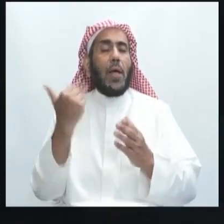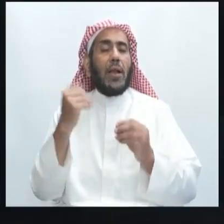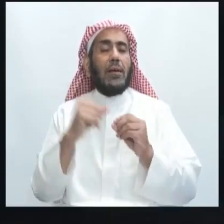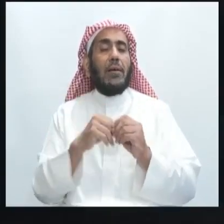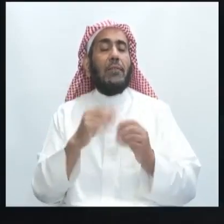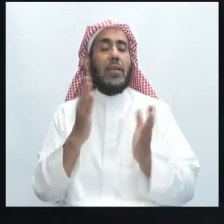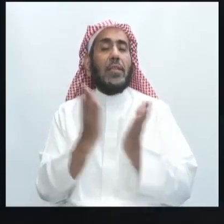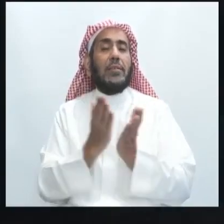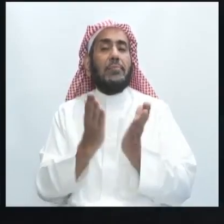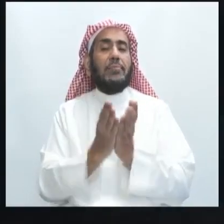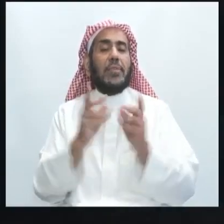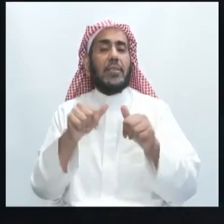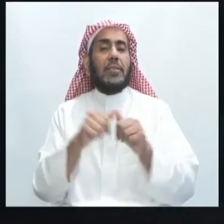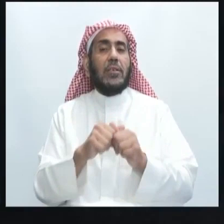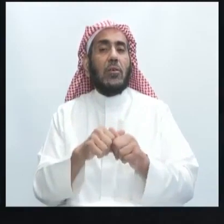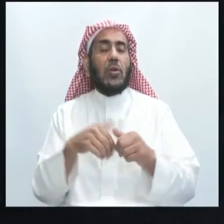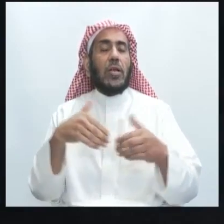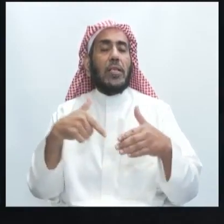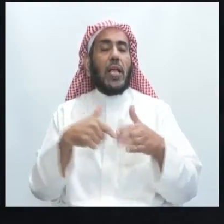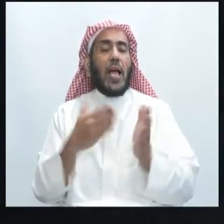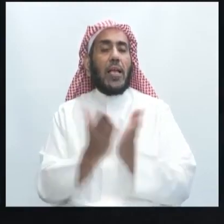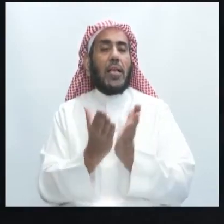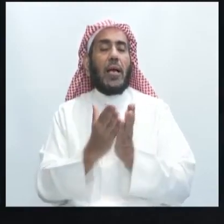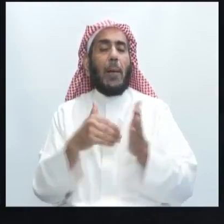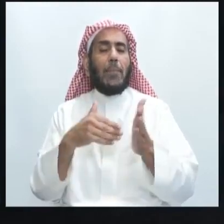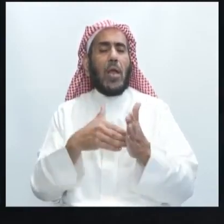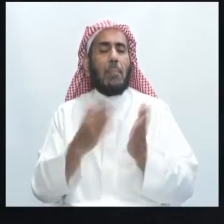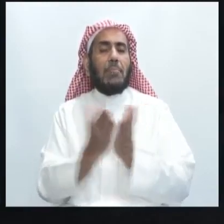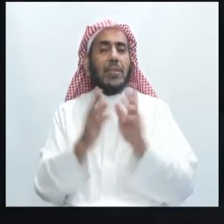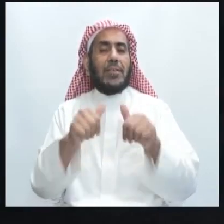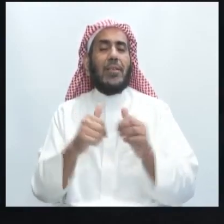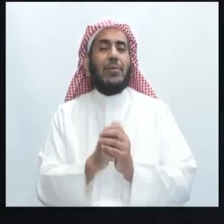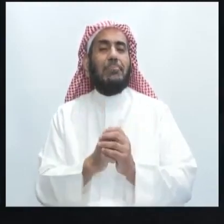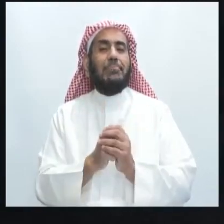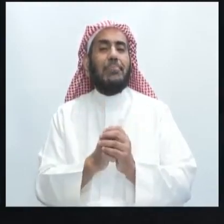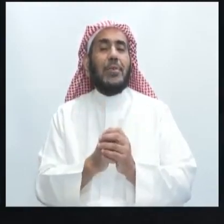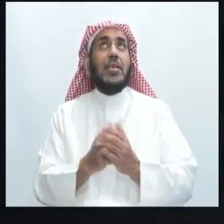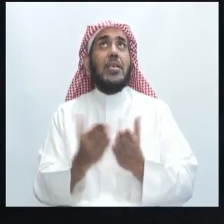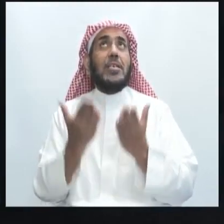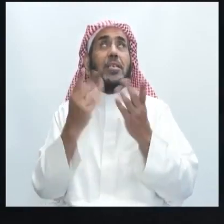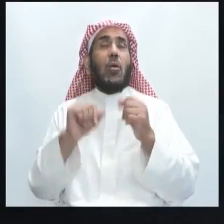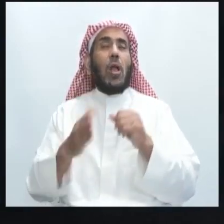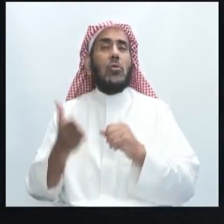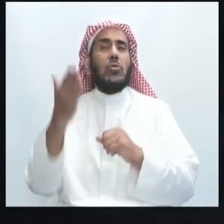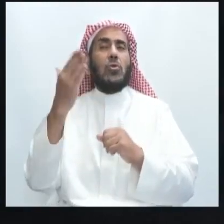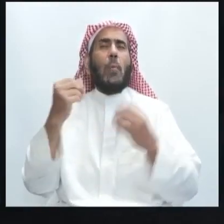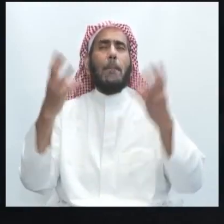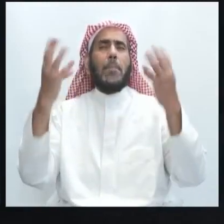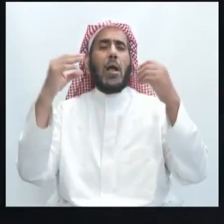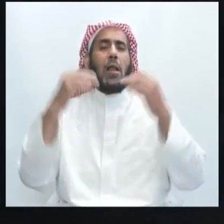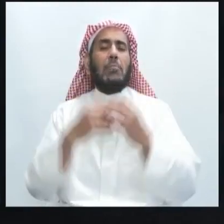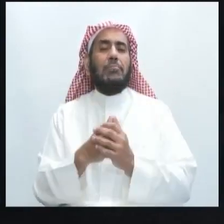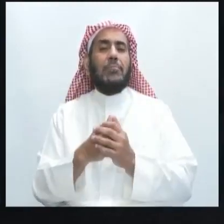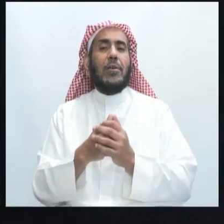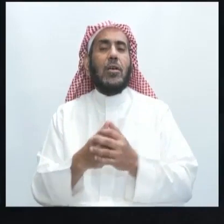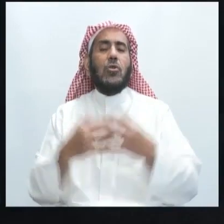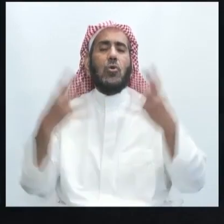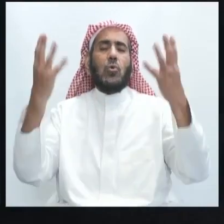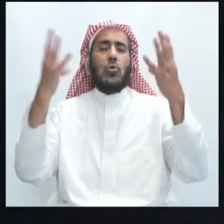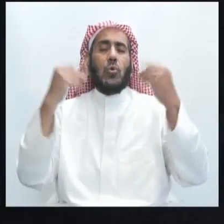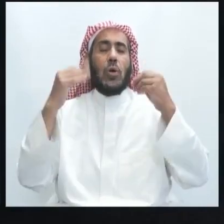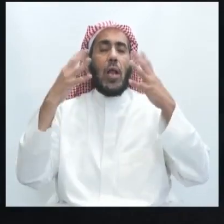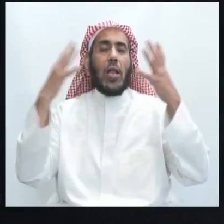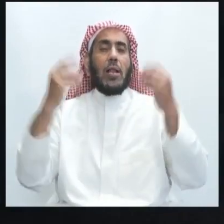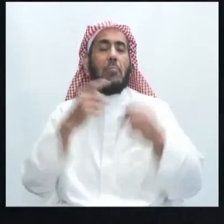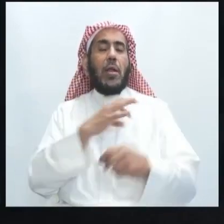ذكرنا في اثناء الدرس بذلك نكون انتهينا من درسنا في هذا اليوم نسال الله عز وجل بمنه وكرمه ان يرزقنا العلم